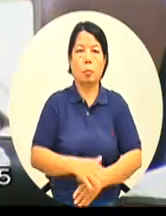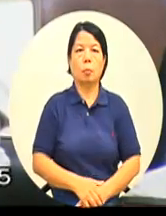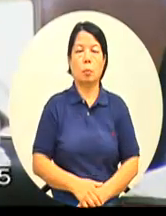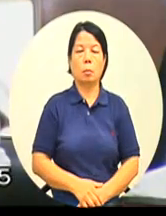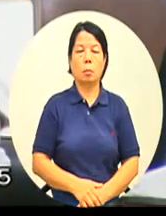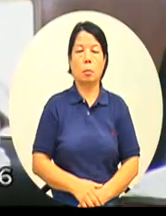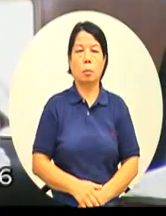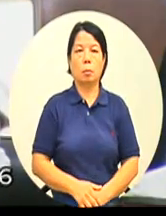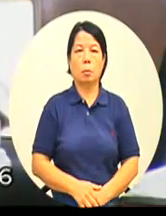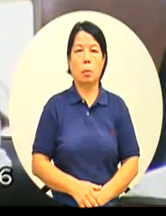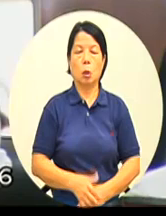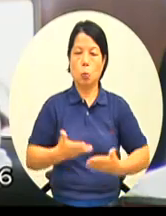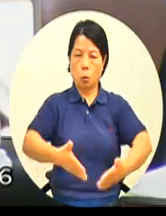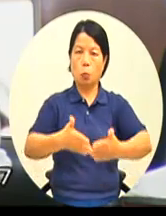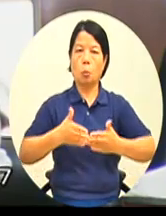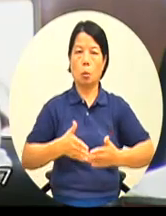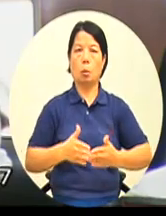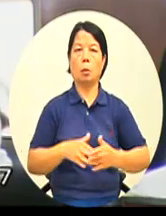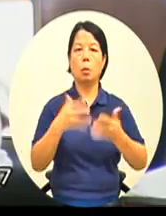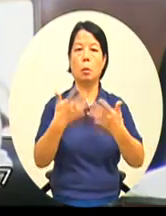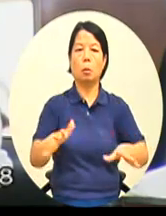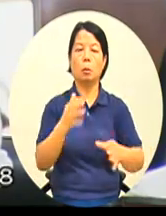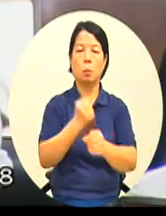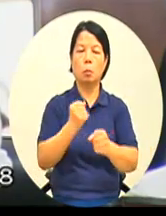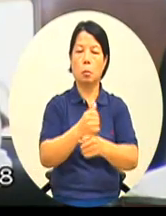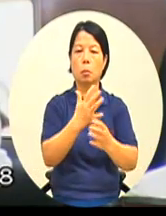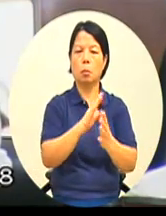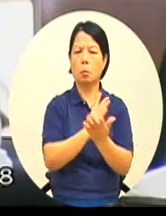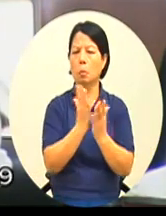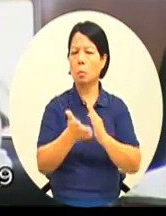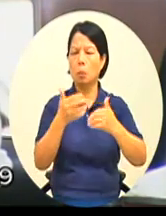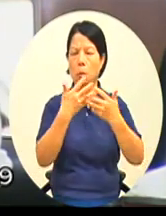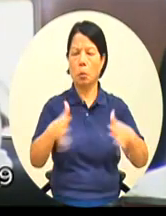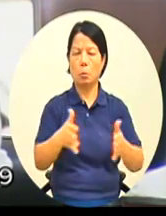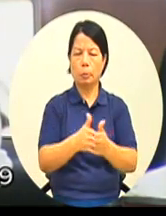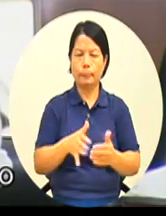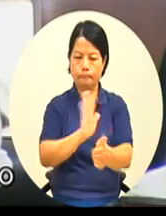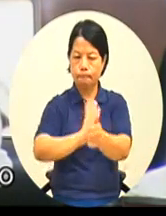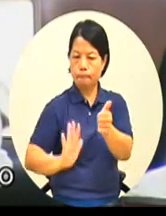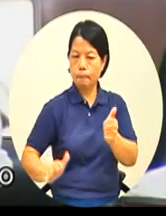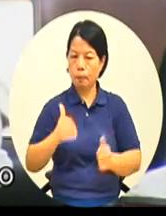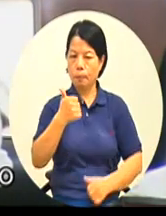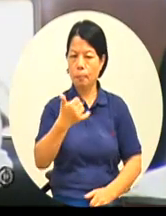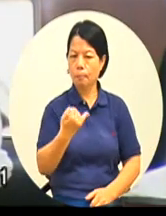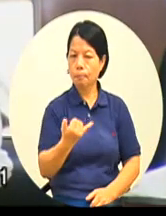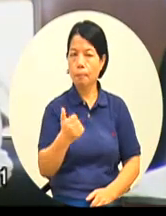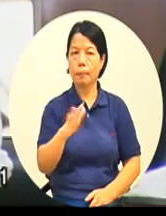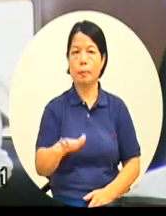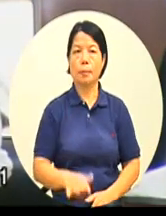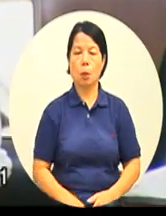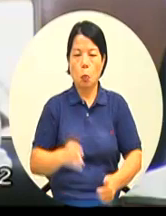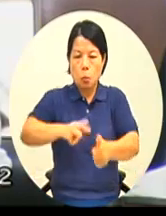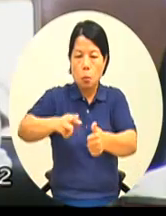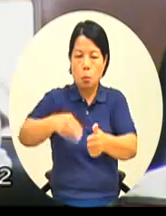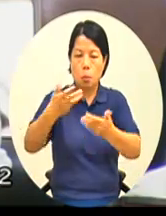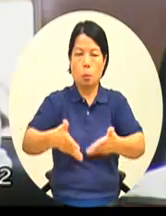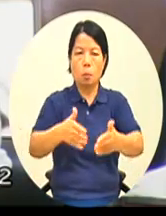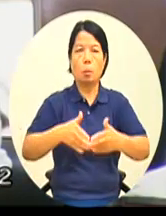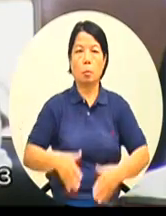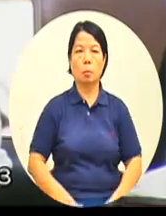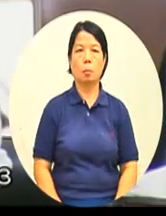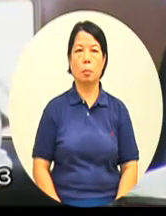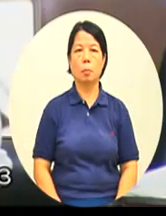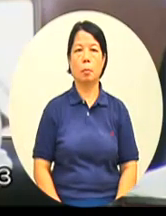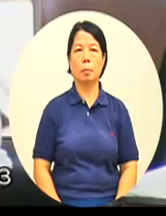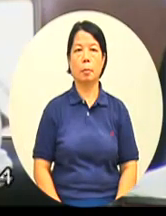到位，这个是很重要。很多工作是看态度，那怎么样去训练这个东西是非常重要，那是第一个